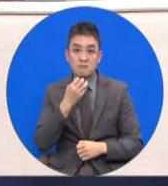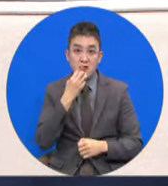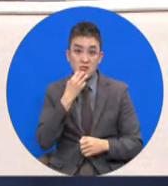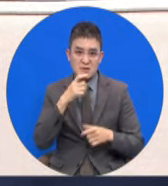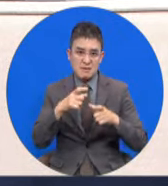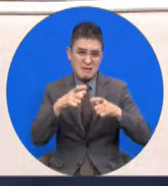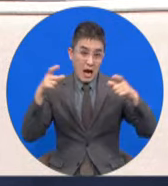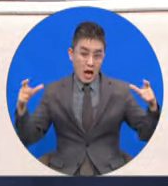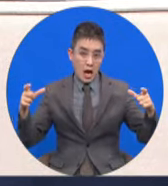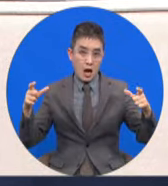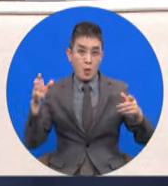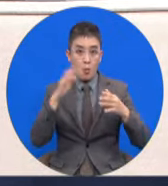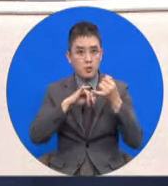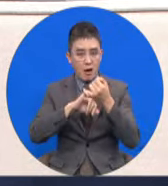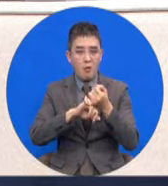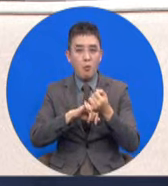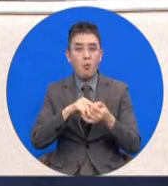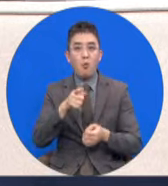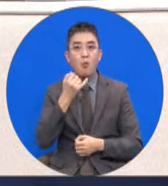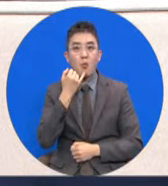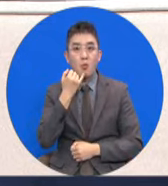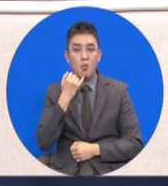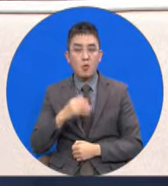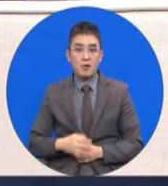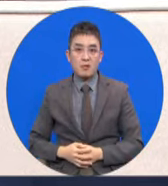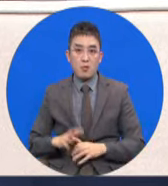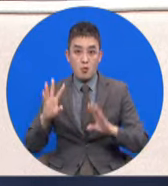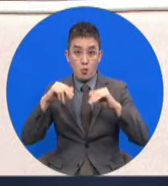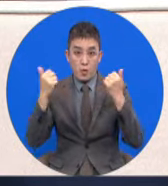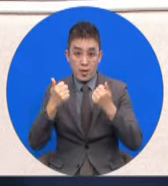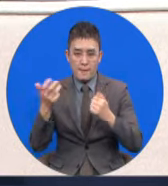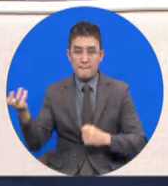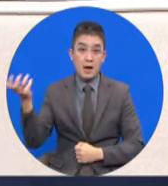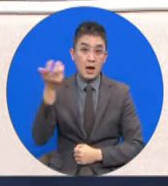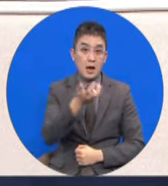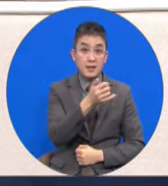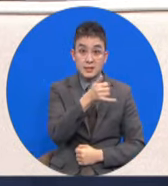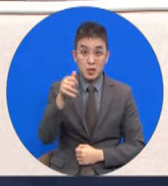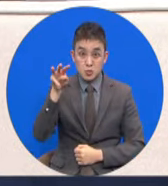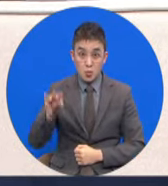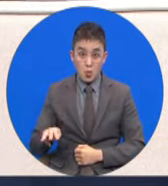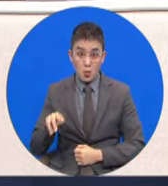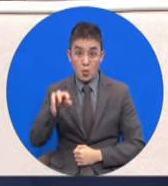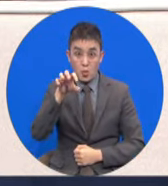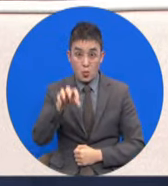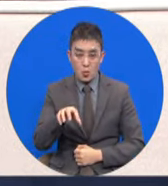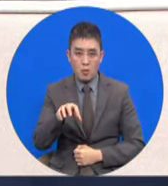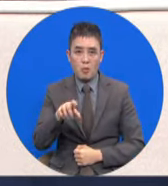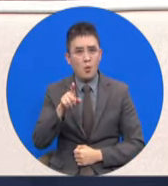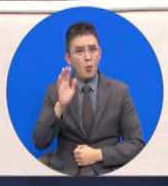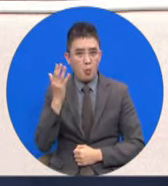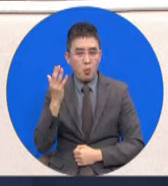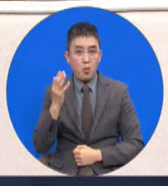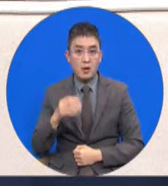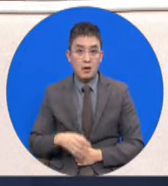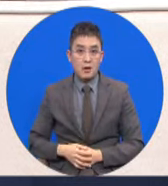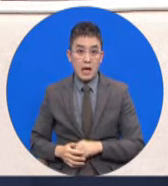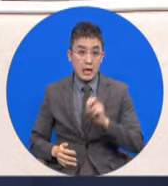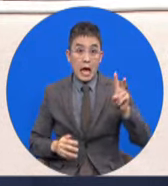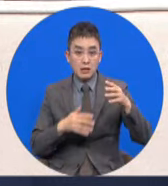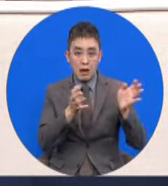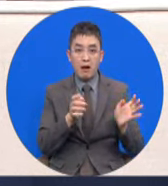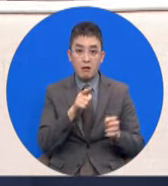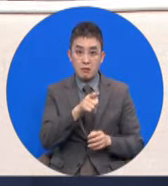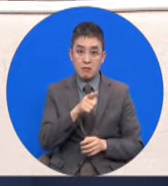하고 무엇보다도 세종으로 국회가 이전되는 것은 반드시 이루어질 것 같다. 왜냐하면 야당도 거기에 대해서는